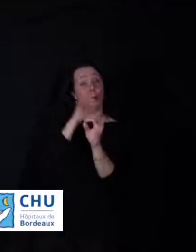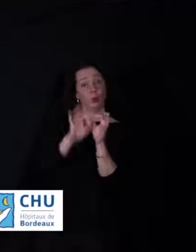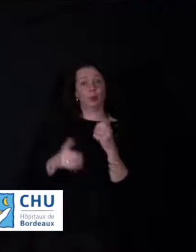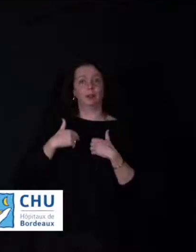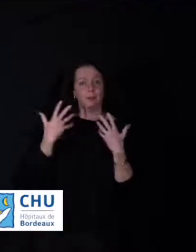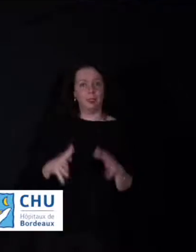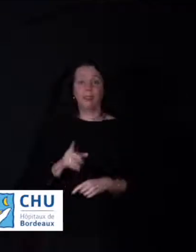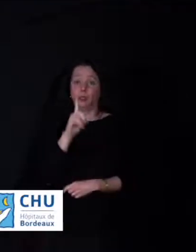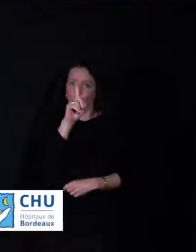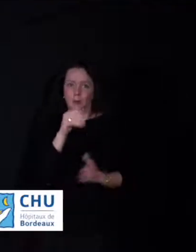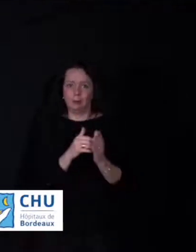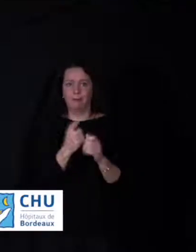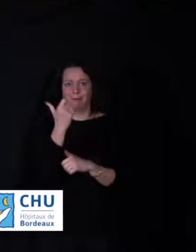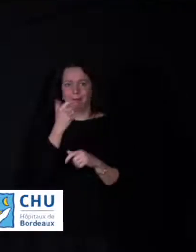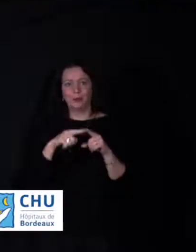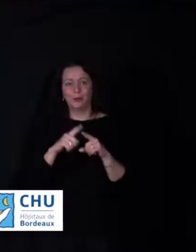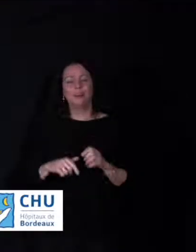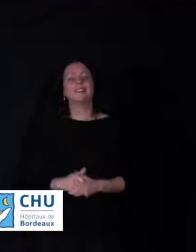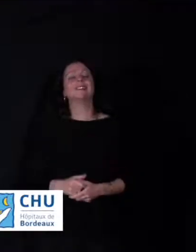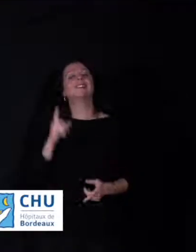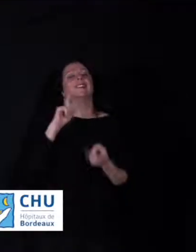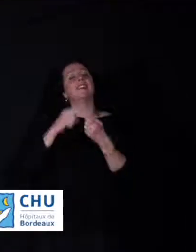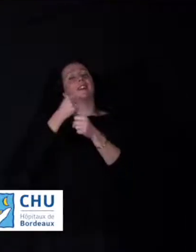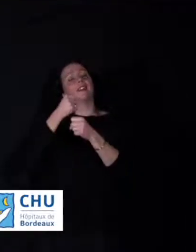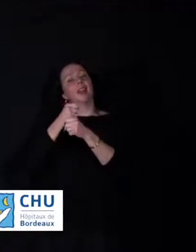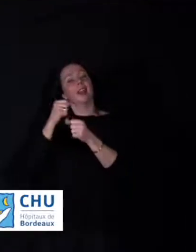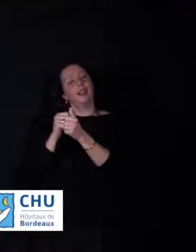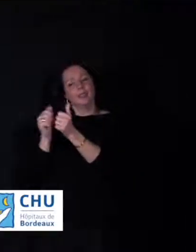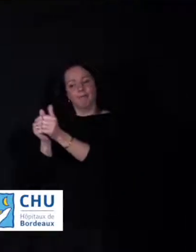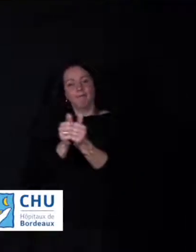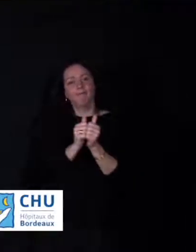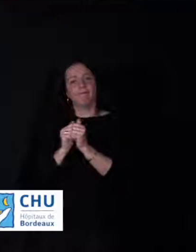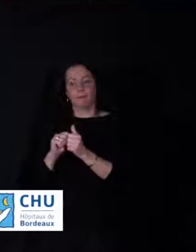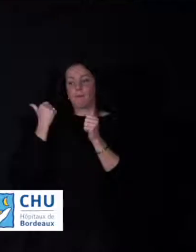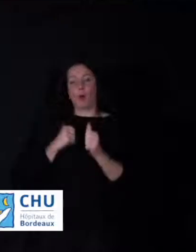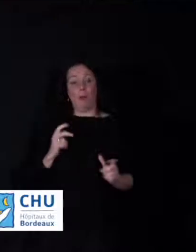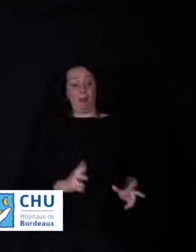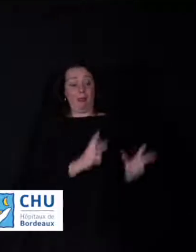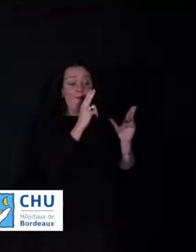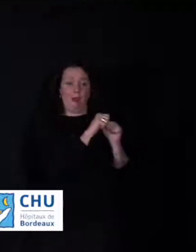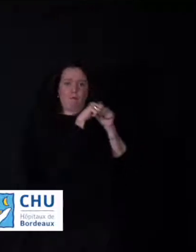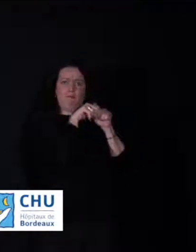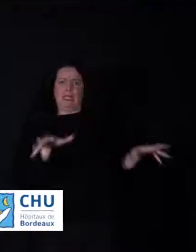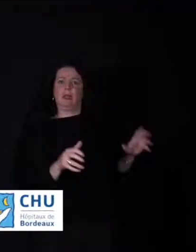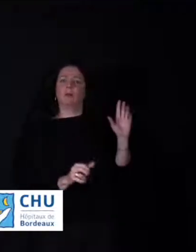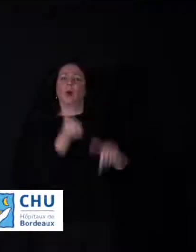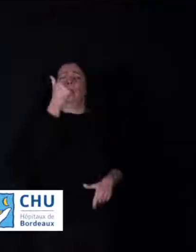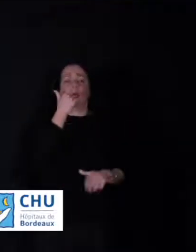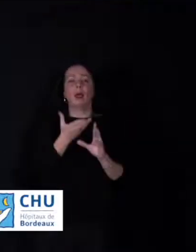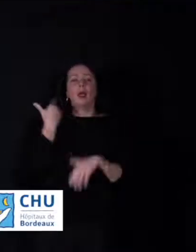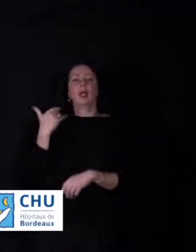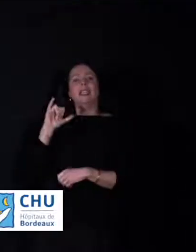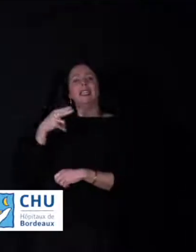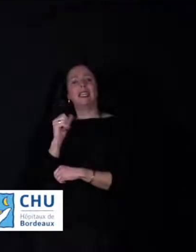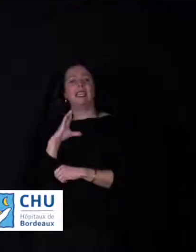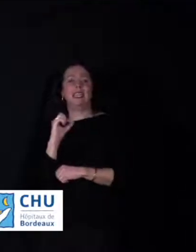Juste un petit mot, encore une fois, sur un travail collaboratif de la première vague que l'on a réalisé avec